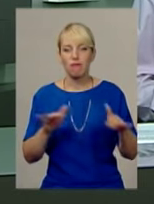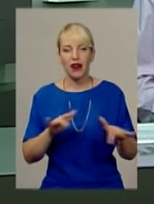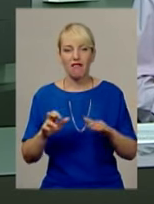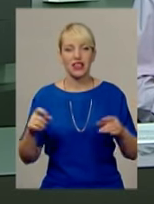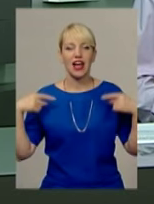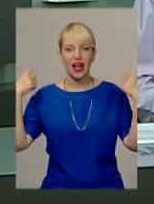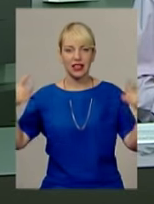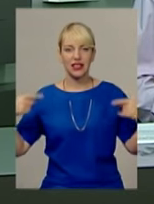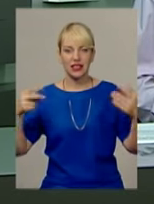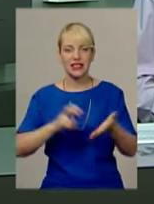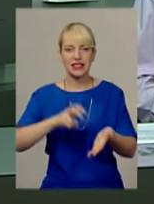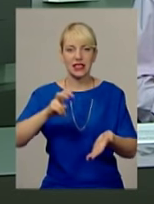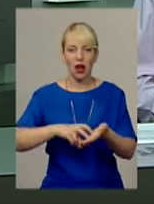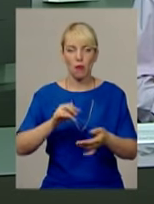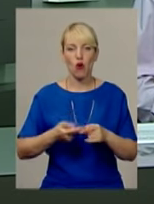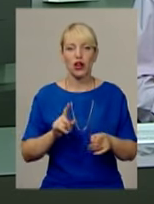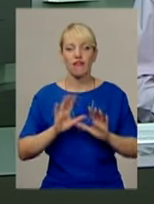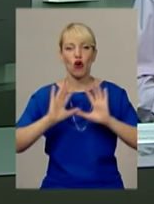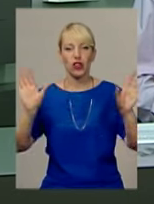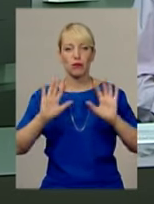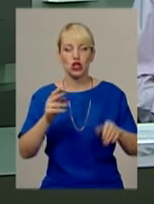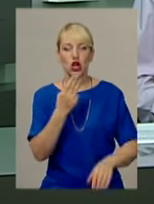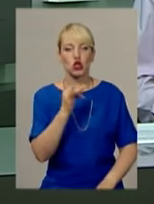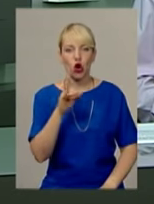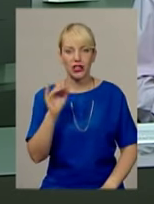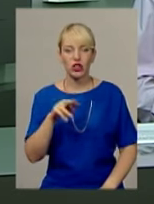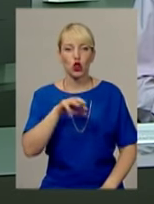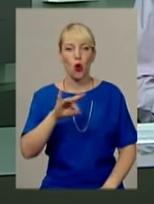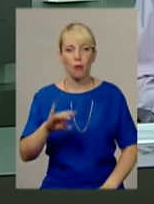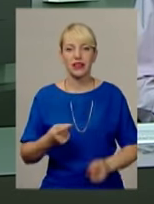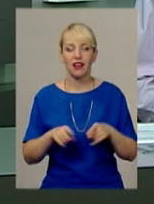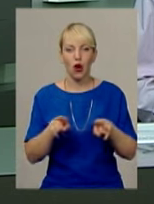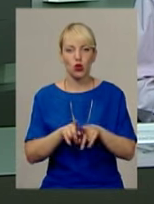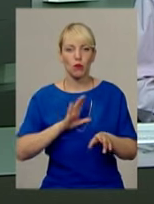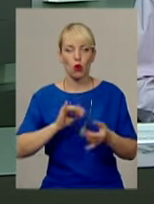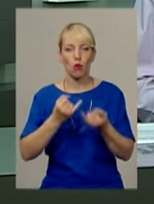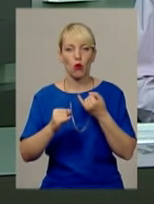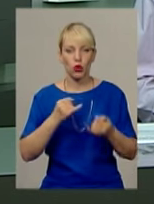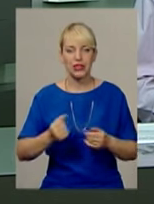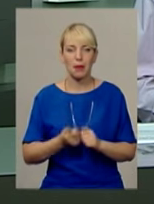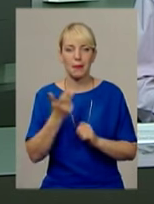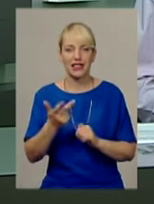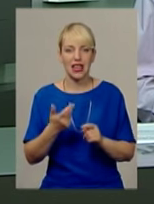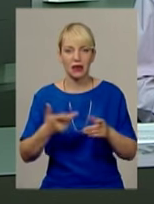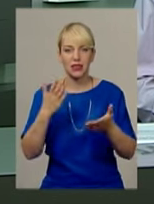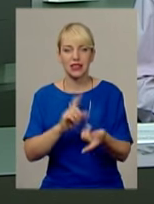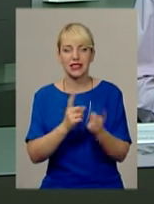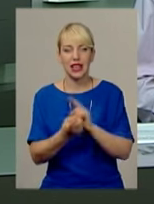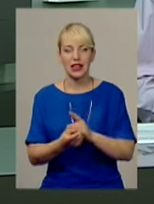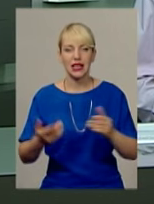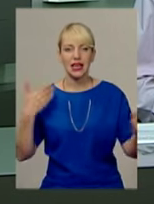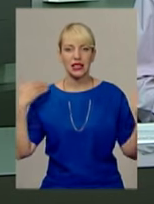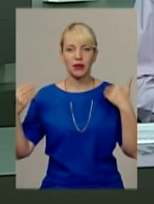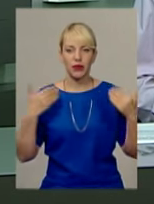а також волейболісти Дмитро Шуркін і Юрій Томін. Бронзовими призерами стали учасники командних змагань зі спортивної гімнастики